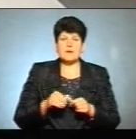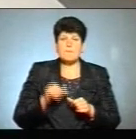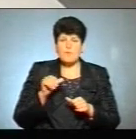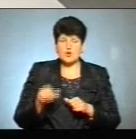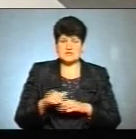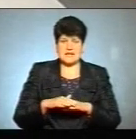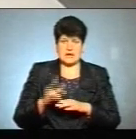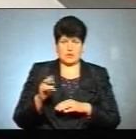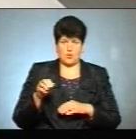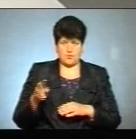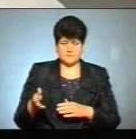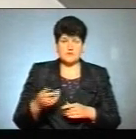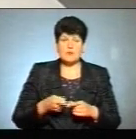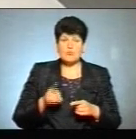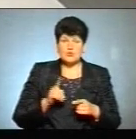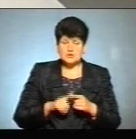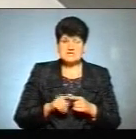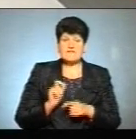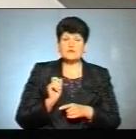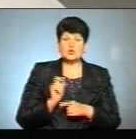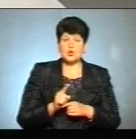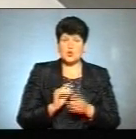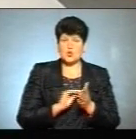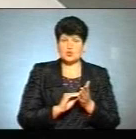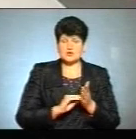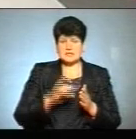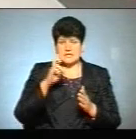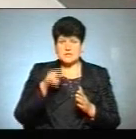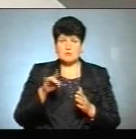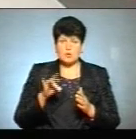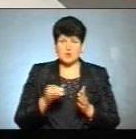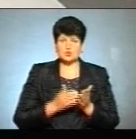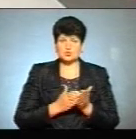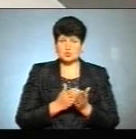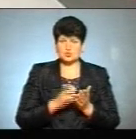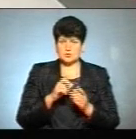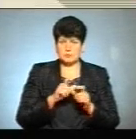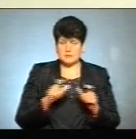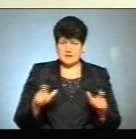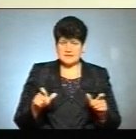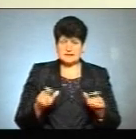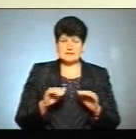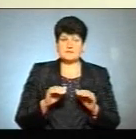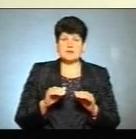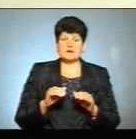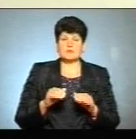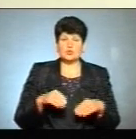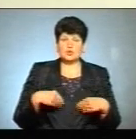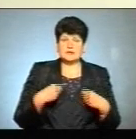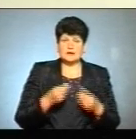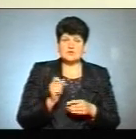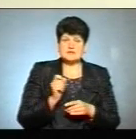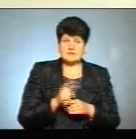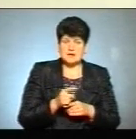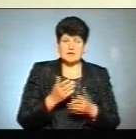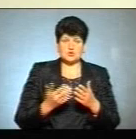це, відповідно, в дорученні Держпродспоживслужбі з рівня прем'єр-міністра було дано завдання.